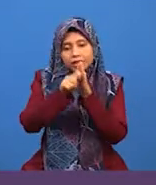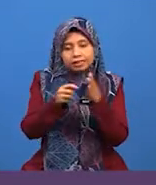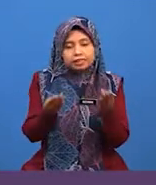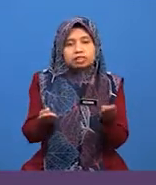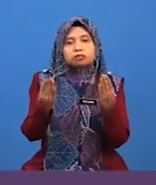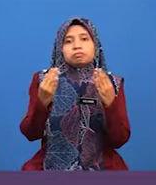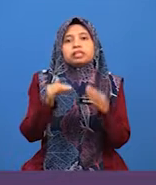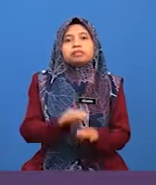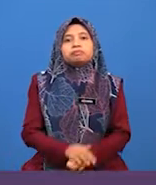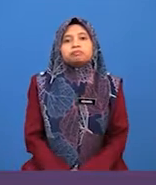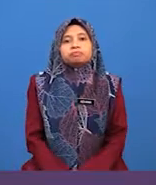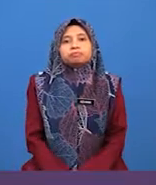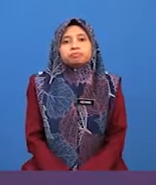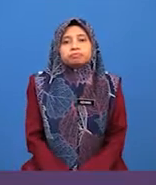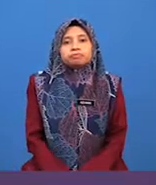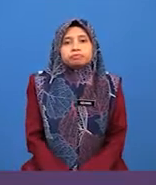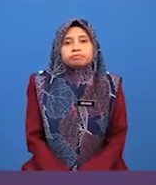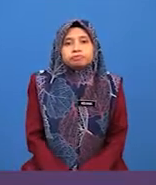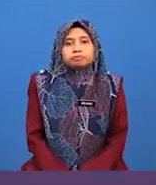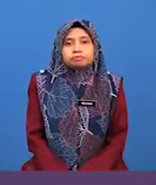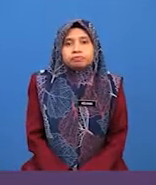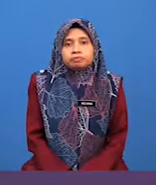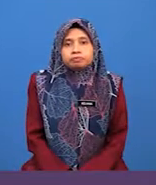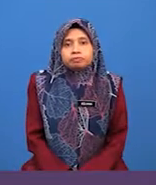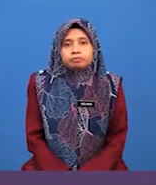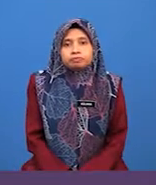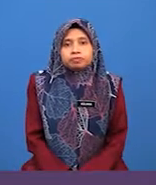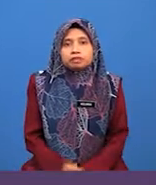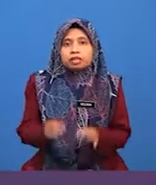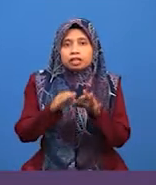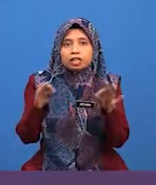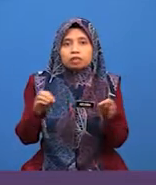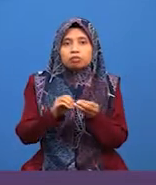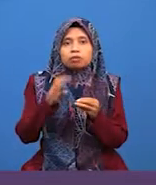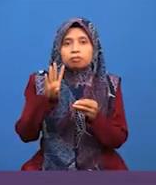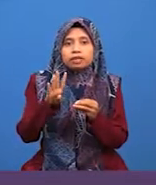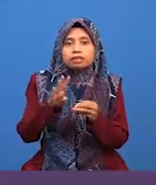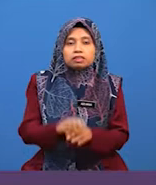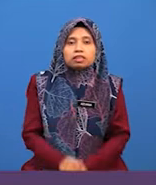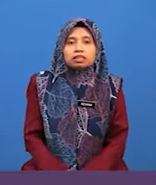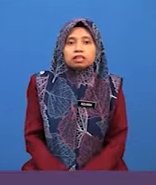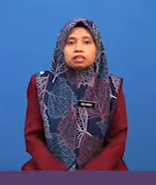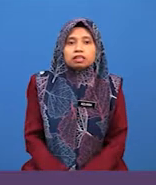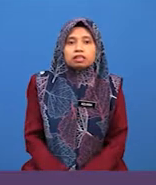sangat unik, rumah terbalik. Ayat keempat.